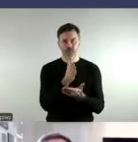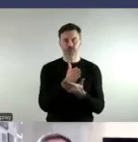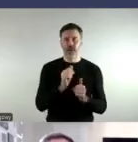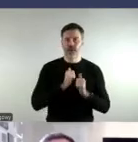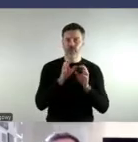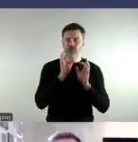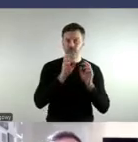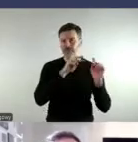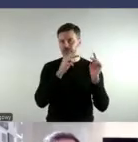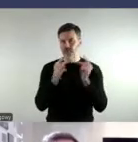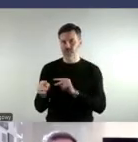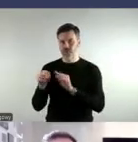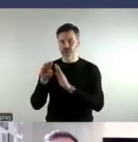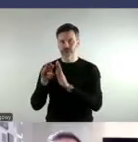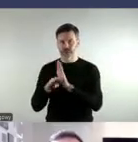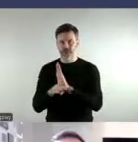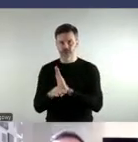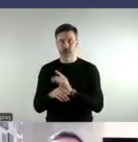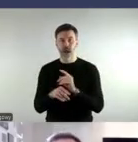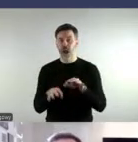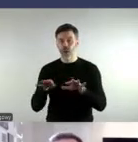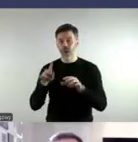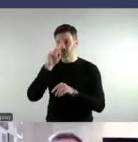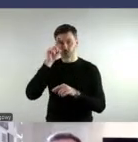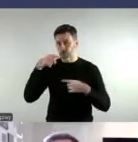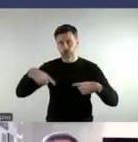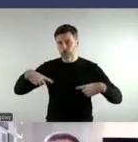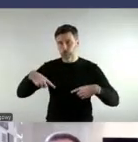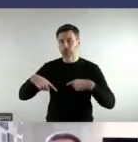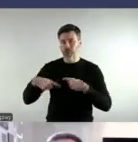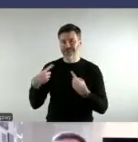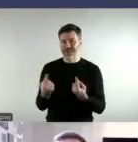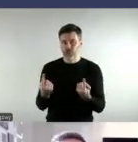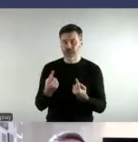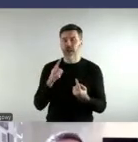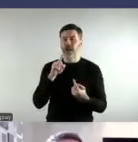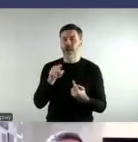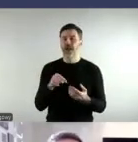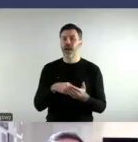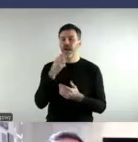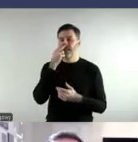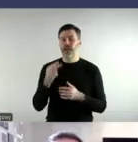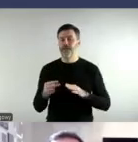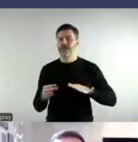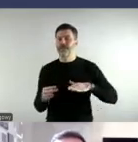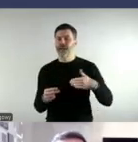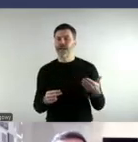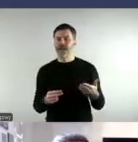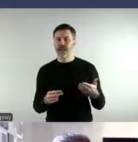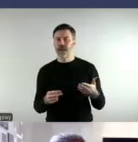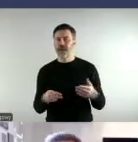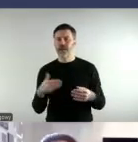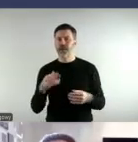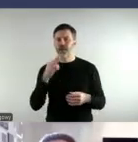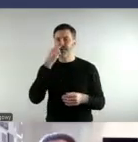somewhere before Akurat w their tym house is wypadku tych brought back mieszkańców dużo nie to było, the ale proper mówię, i conditions. tak In problem this case, rzeczywiście there were not pojawia many się. residents, Tutaj but po this prawej is the stronie problem widzicie that Państwo arises przykład every now and then. odpalania